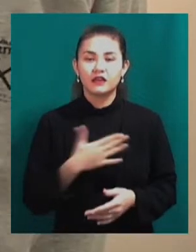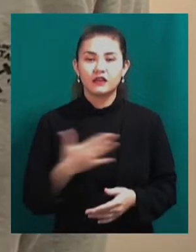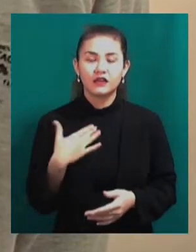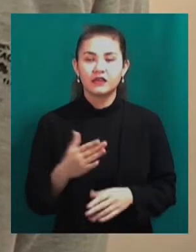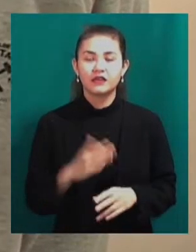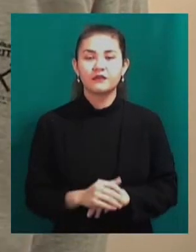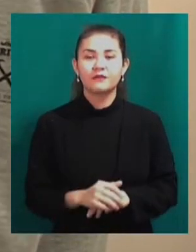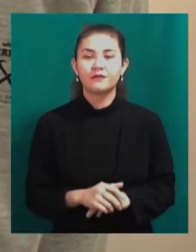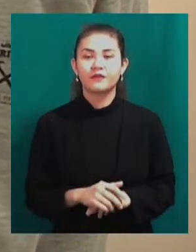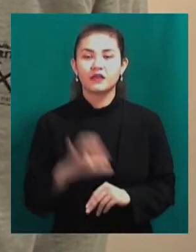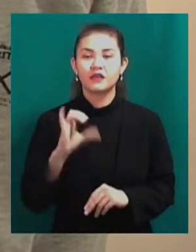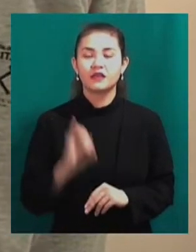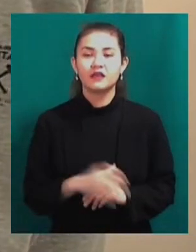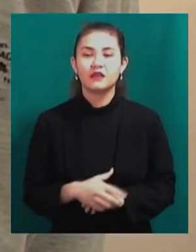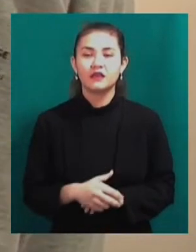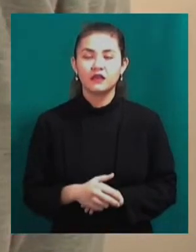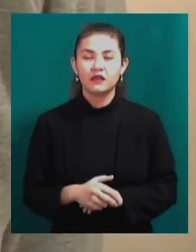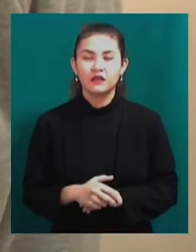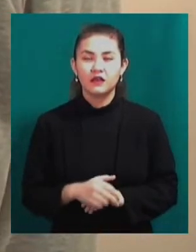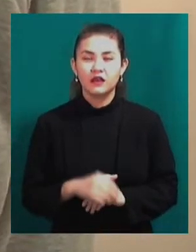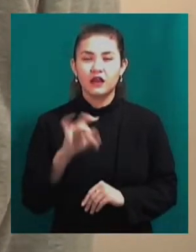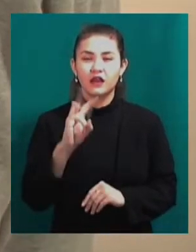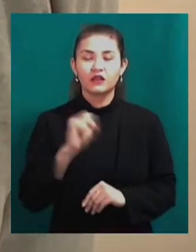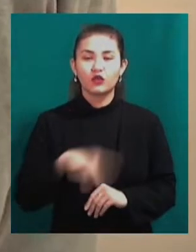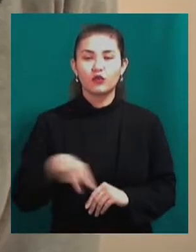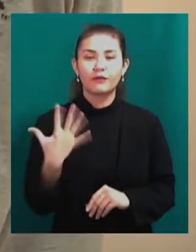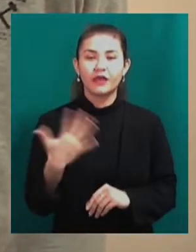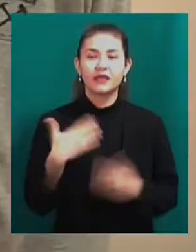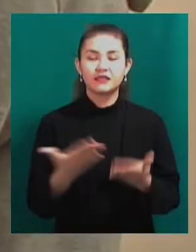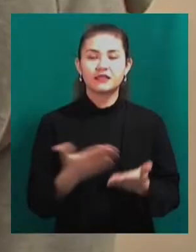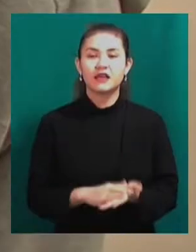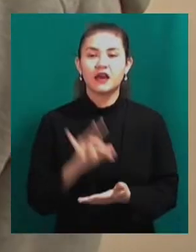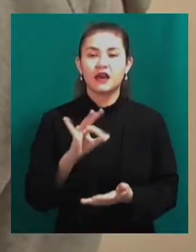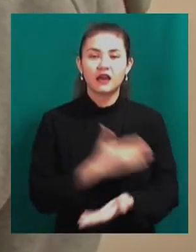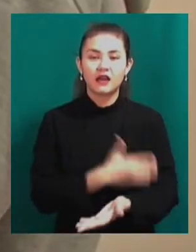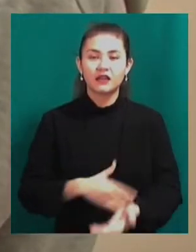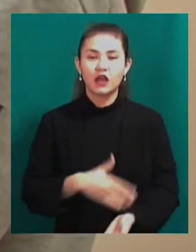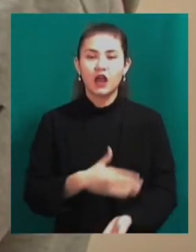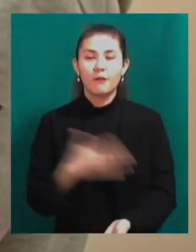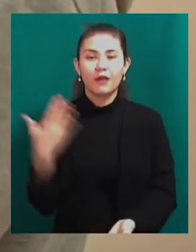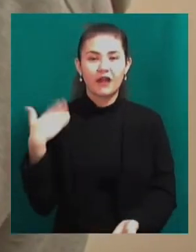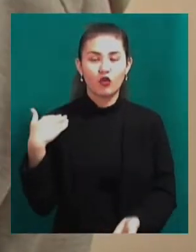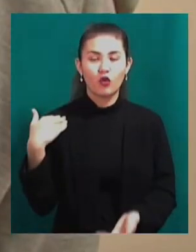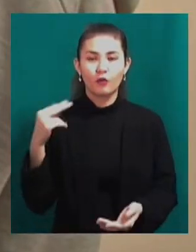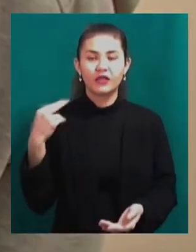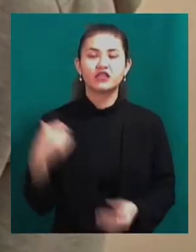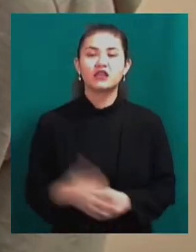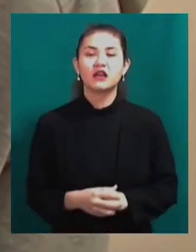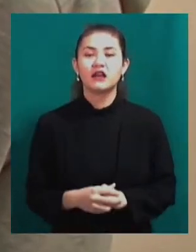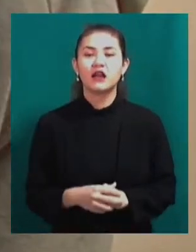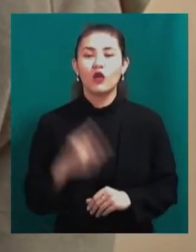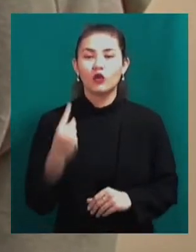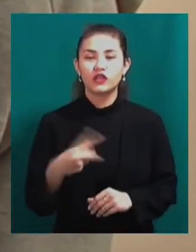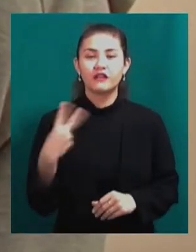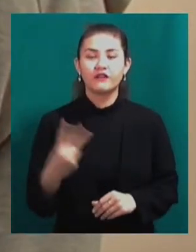це рана номер 1, і рана номер 5. Це різана рана правого плеча. Якщо брати виключно рани 1, 2,